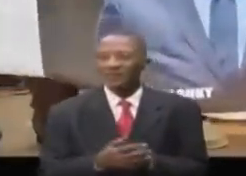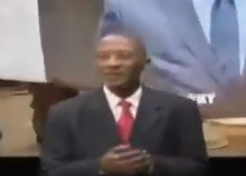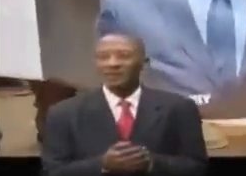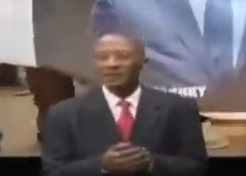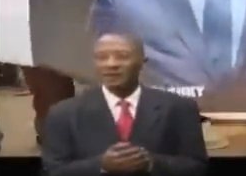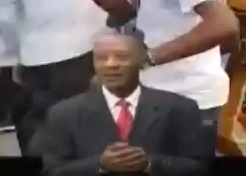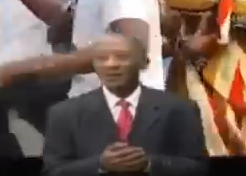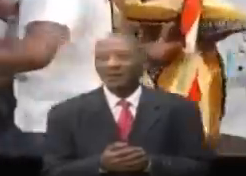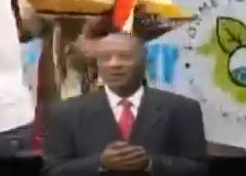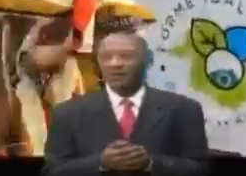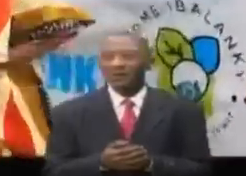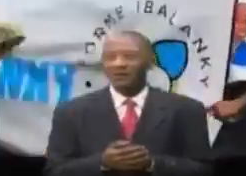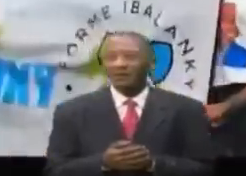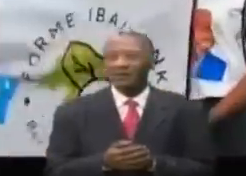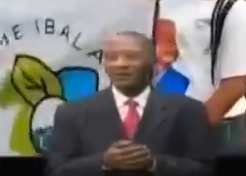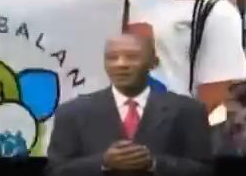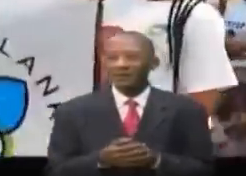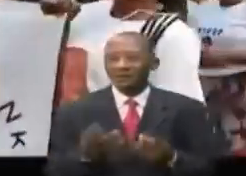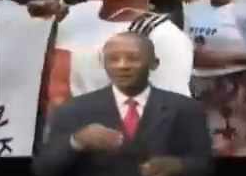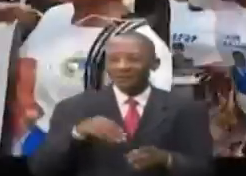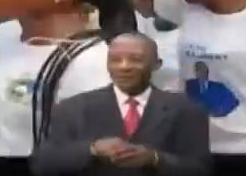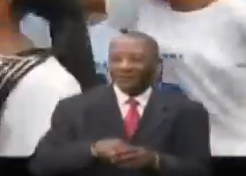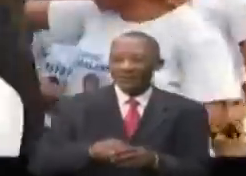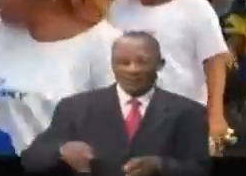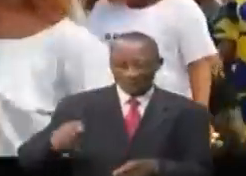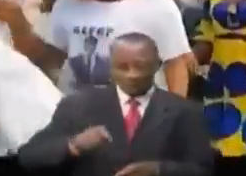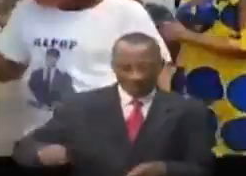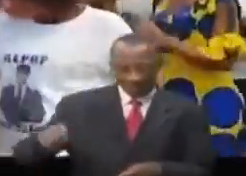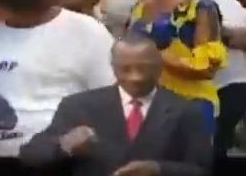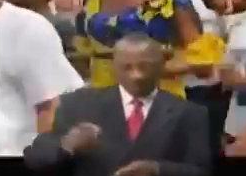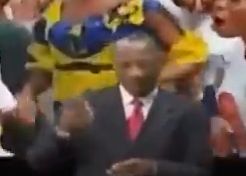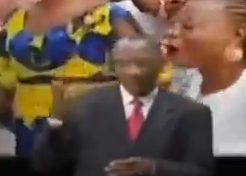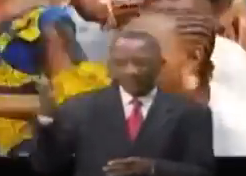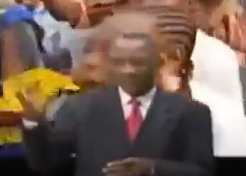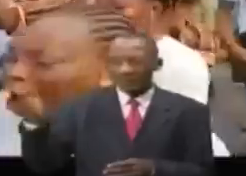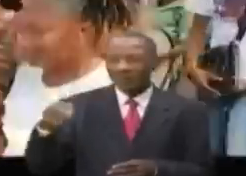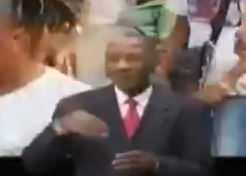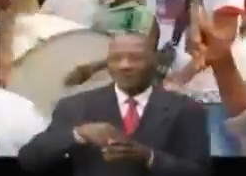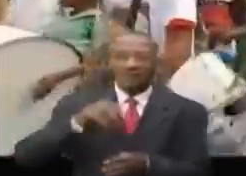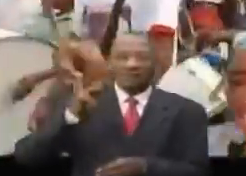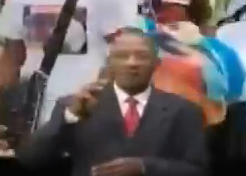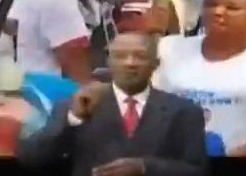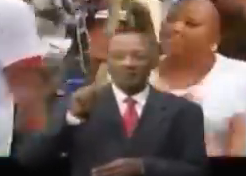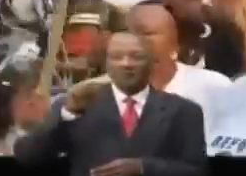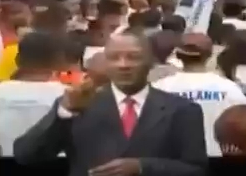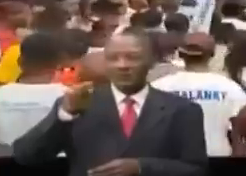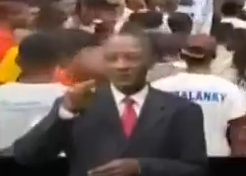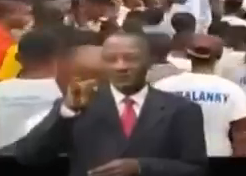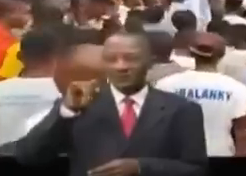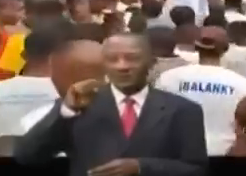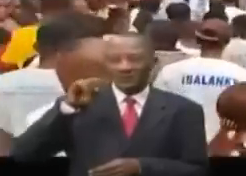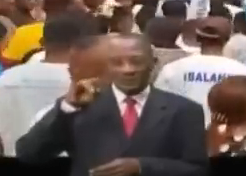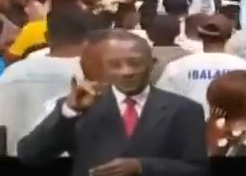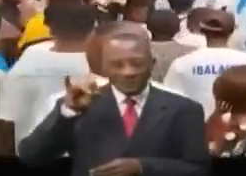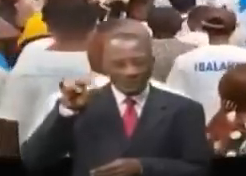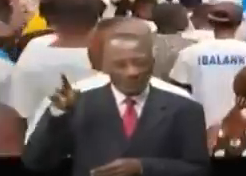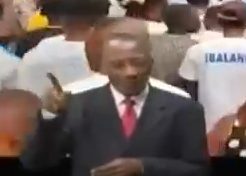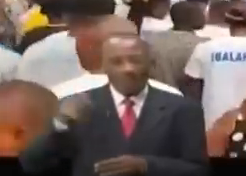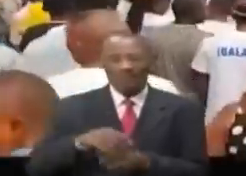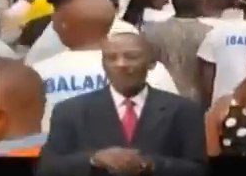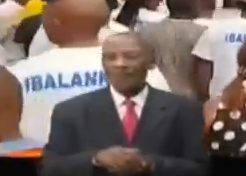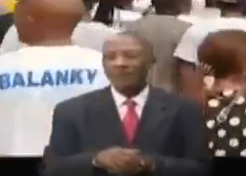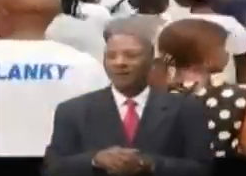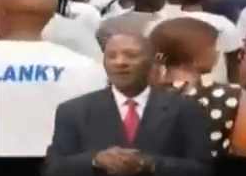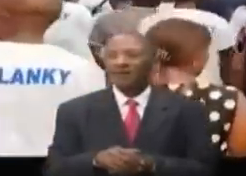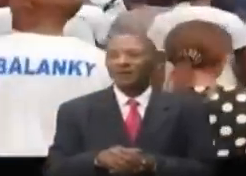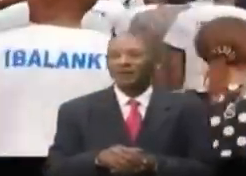leader incontestable et président de cause commune, mouillera le maillot pour la réélection de celui qui place sa confiance en leur fils,